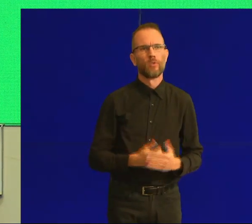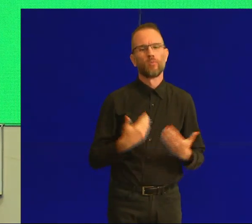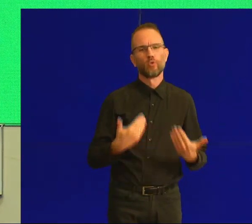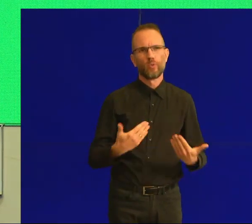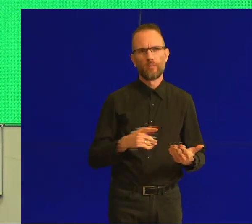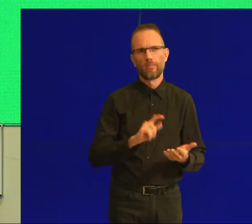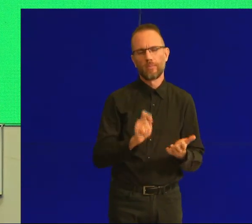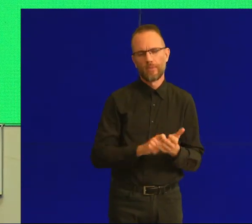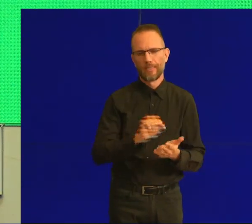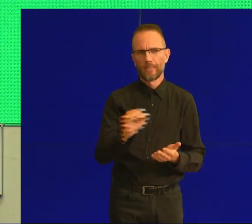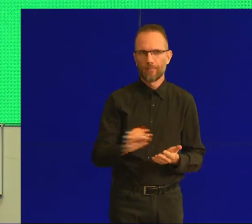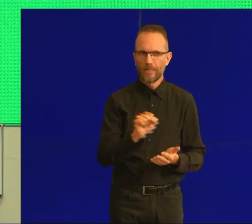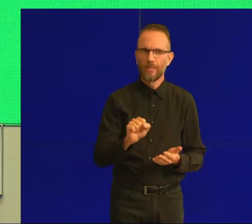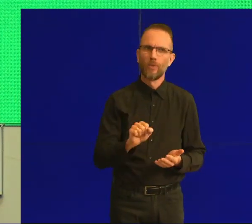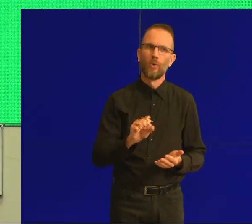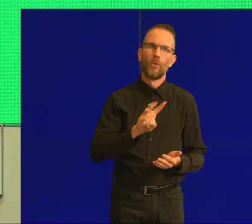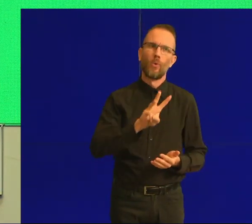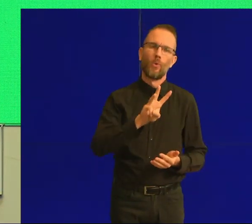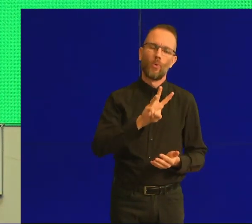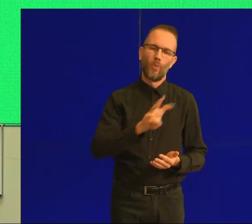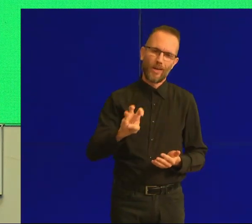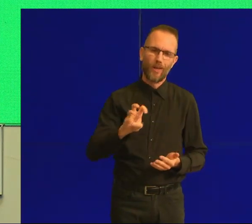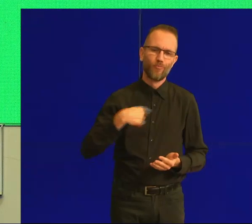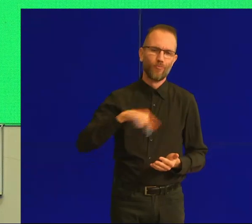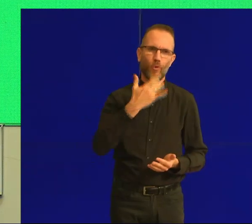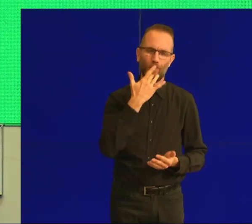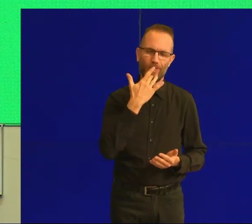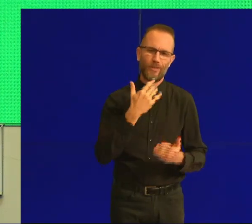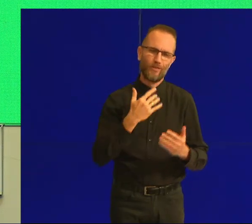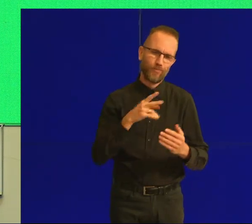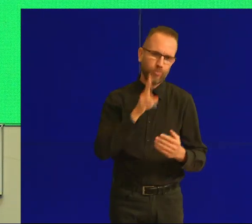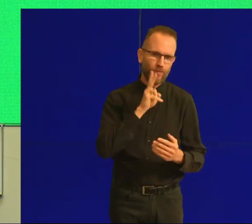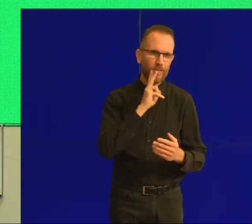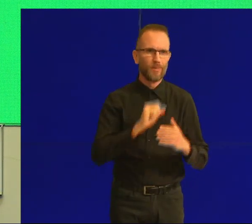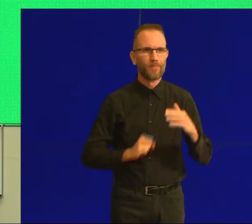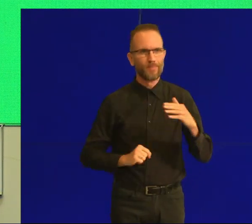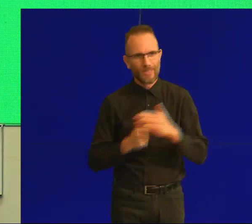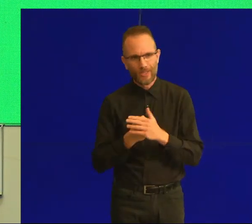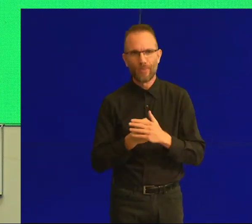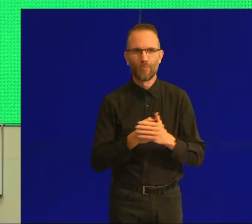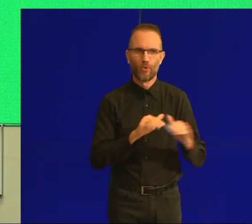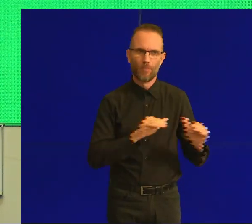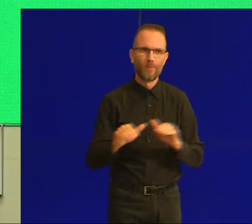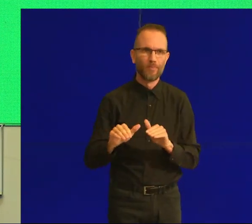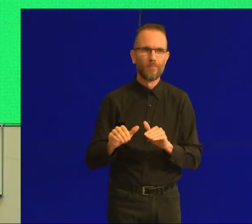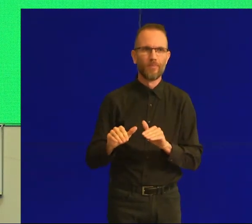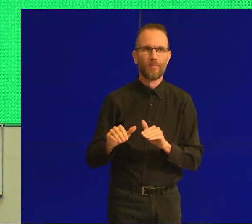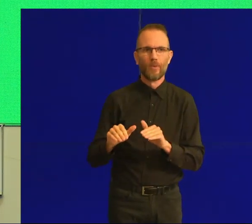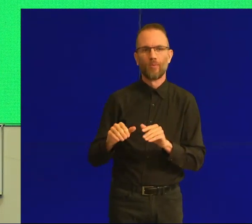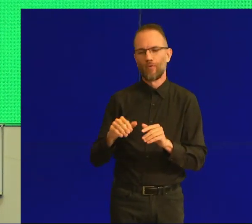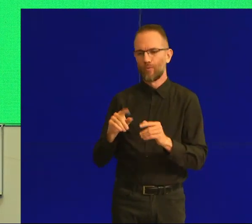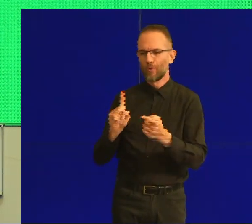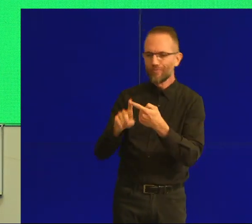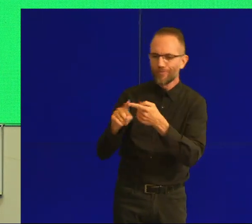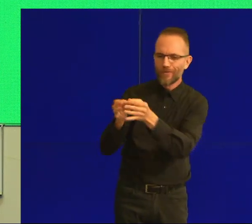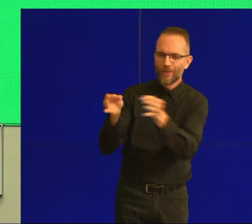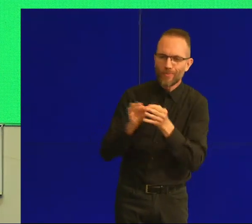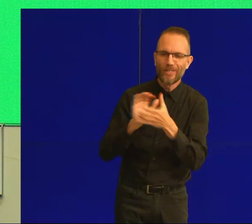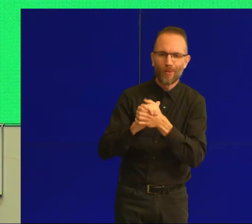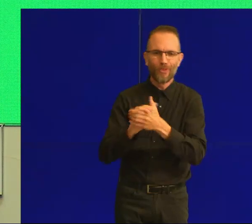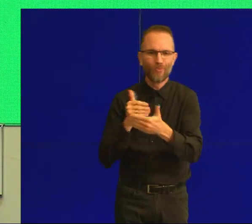connaissons profitez de vos proches prenez contact les uns avec les autres et surtout respecter encore et toujours